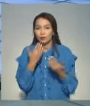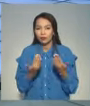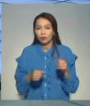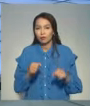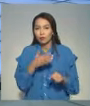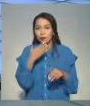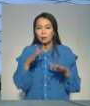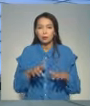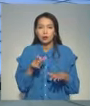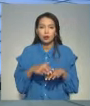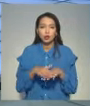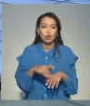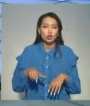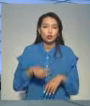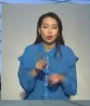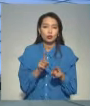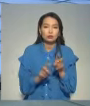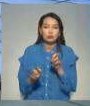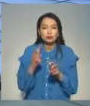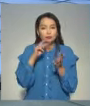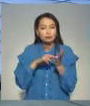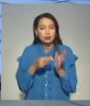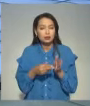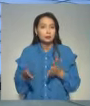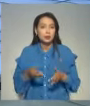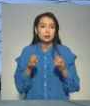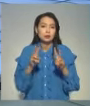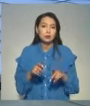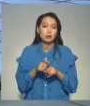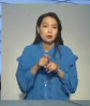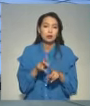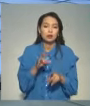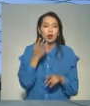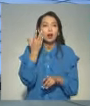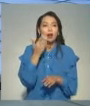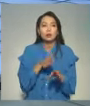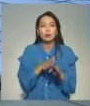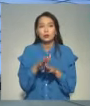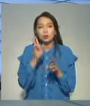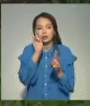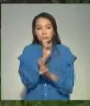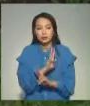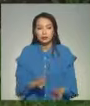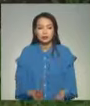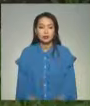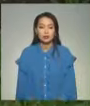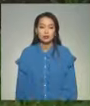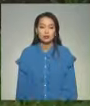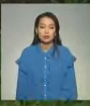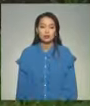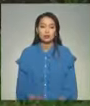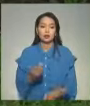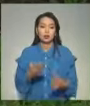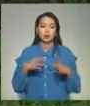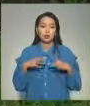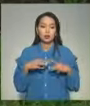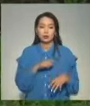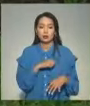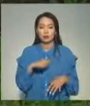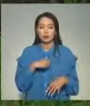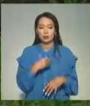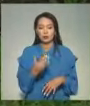жолдарын іздестіріп, арнайы ұсыныс жасаған, алайда мұның қашан орындалары белгісіз. Бұл байтерек саябақтағы ең